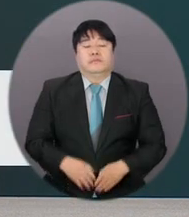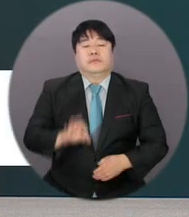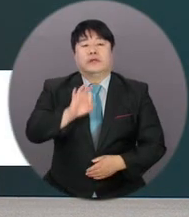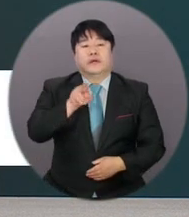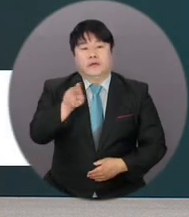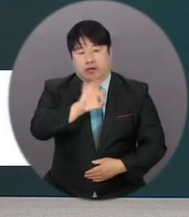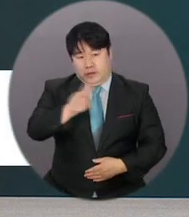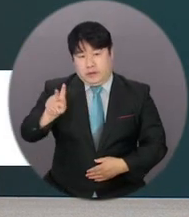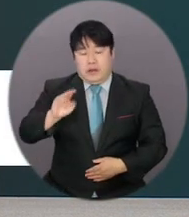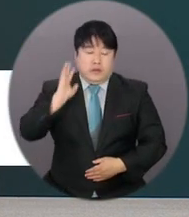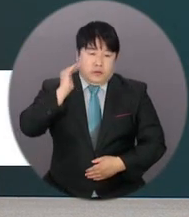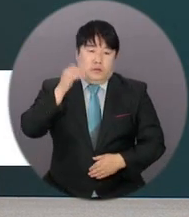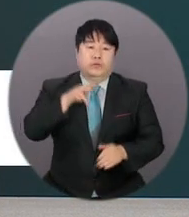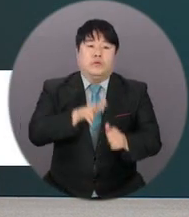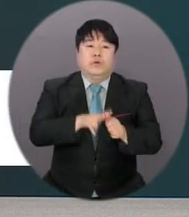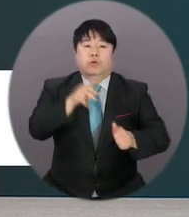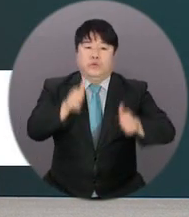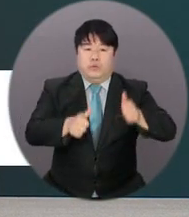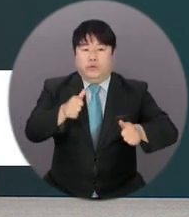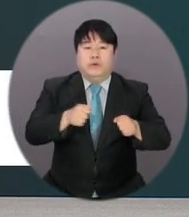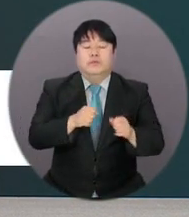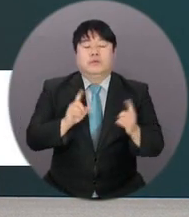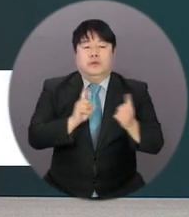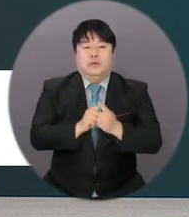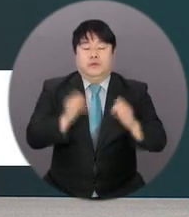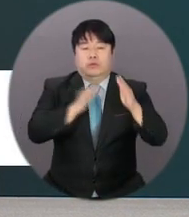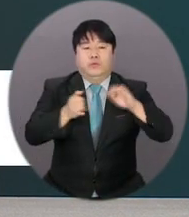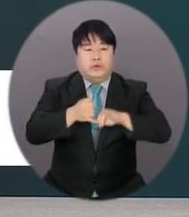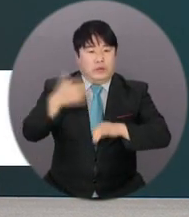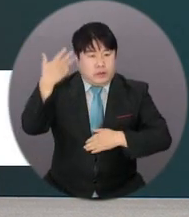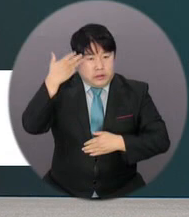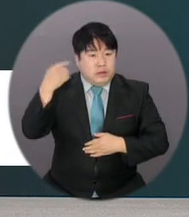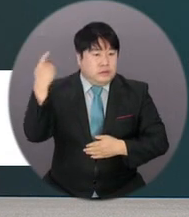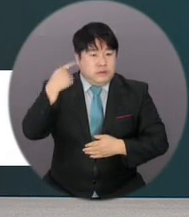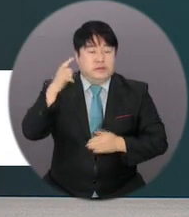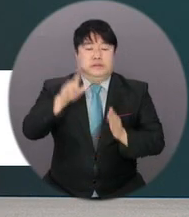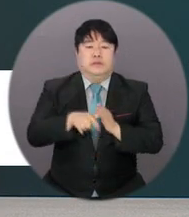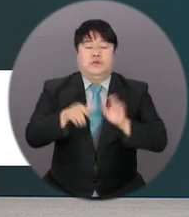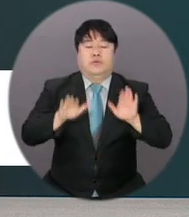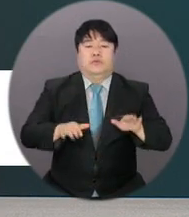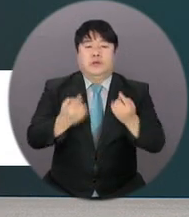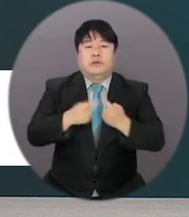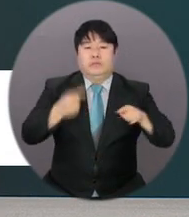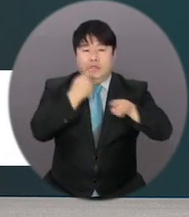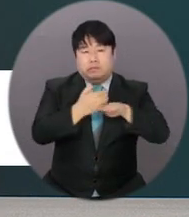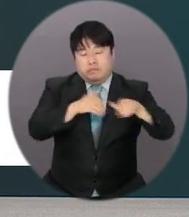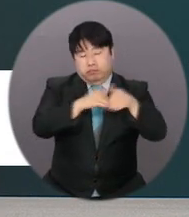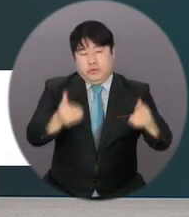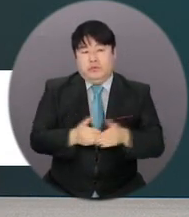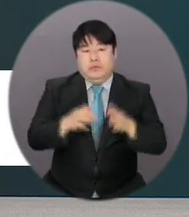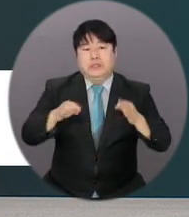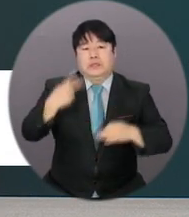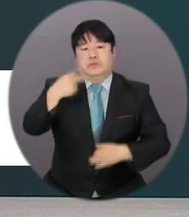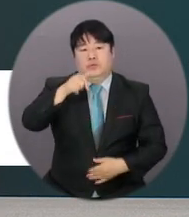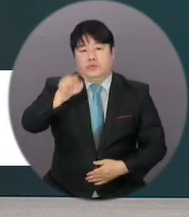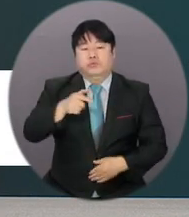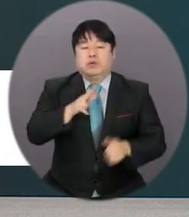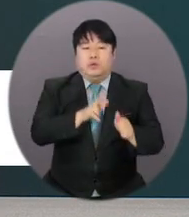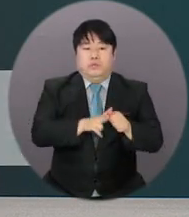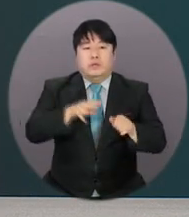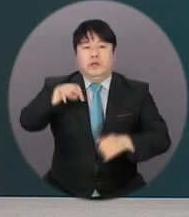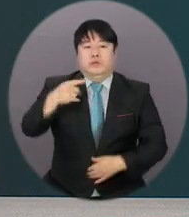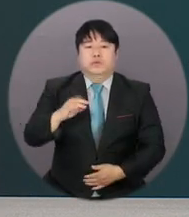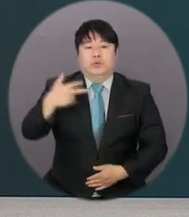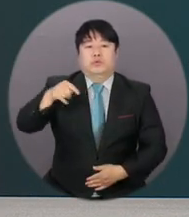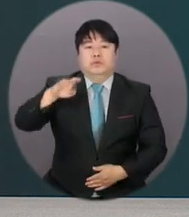여의 대성 경선 후보를 만나 공약과 철학을 들어보는 시간입니다 오늘은 더불어 민주당 김두관 후보를 송정 등